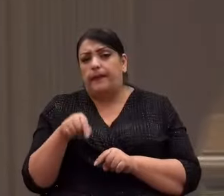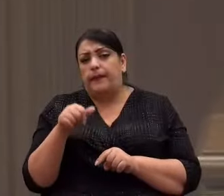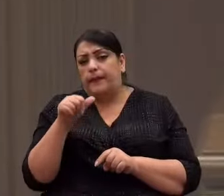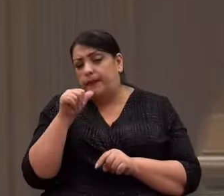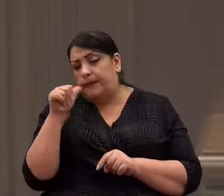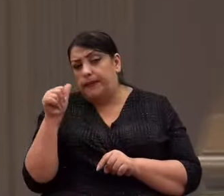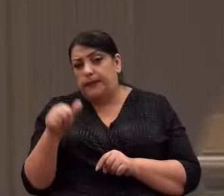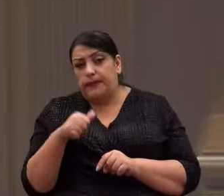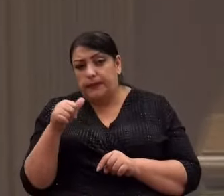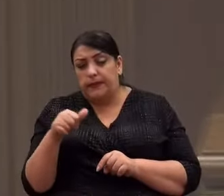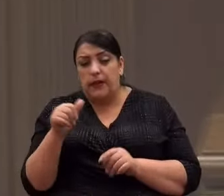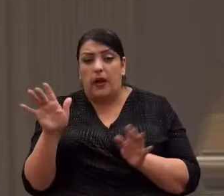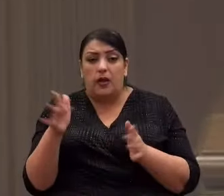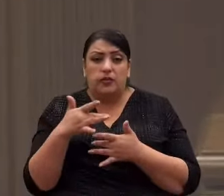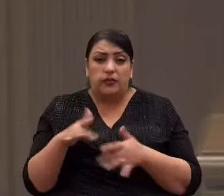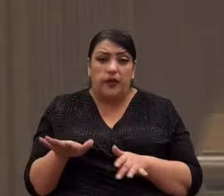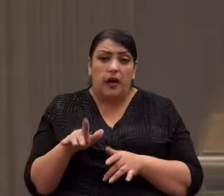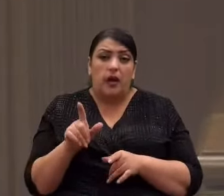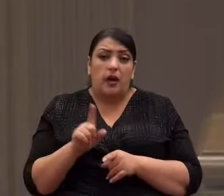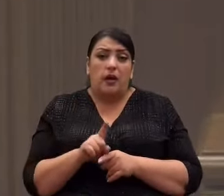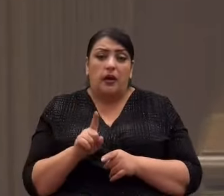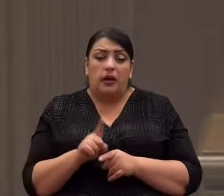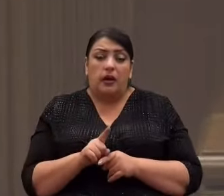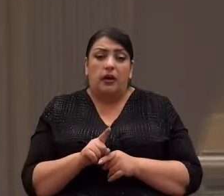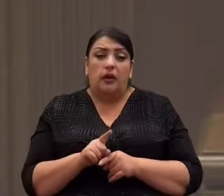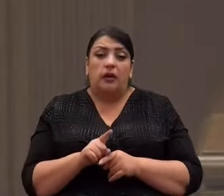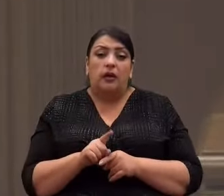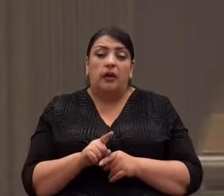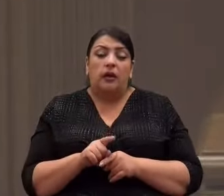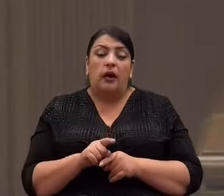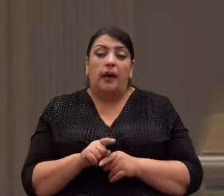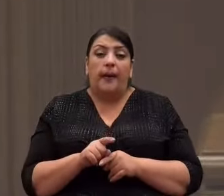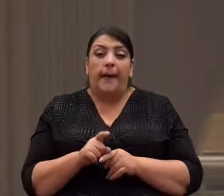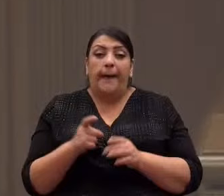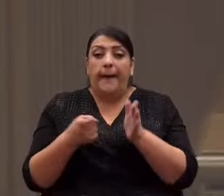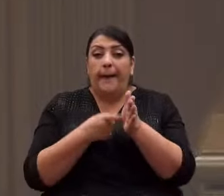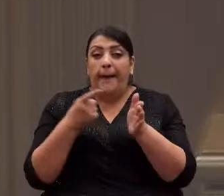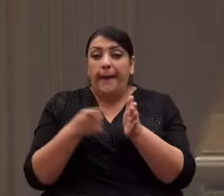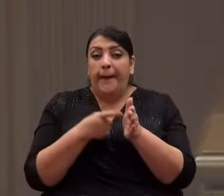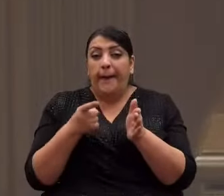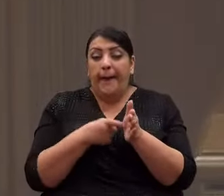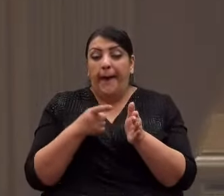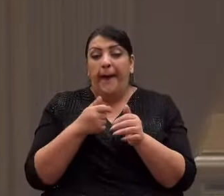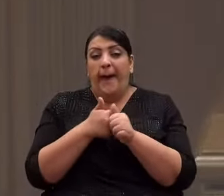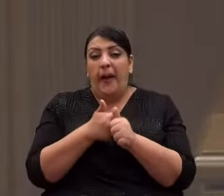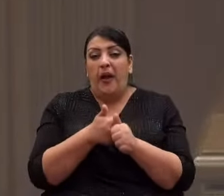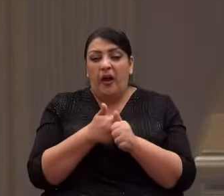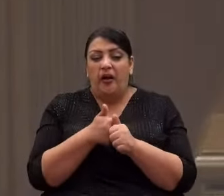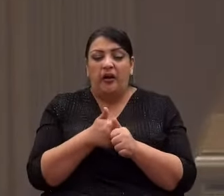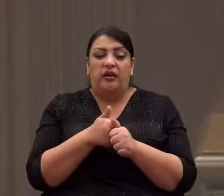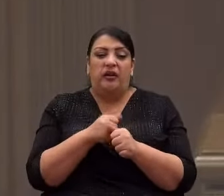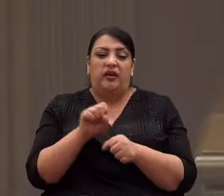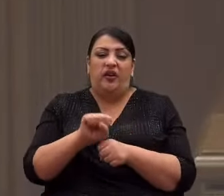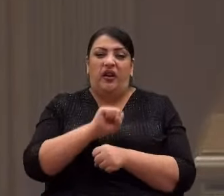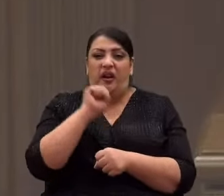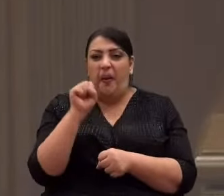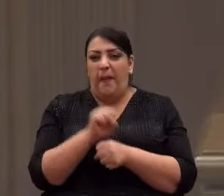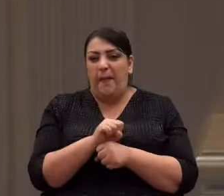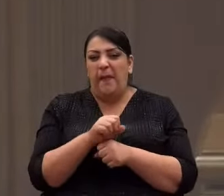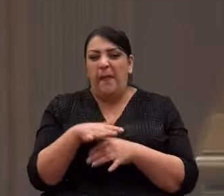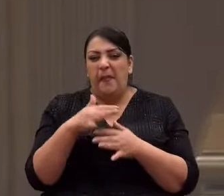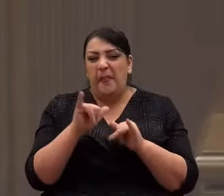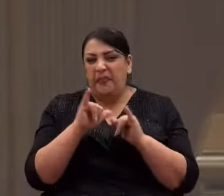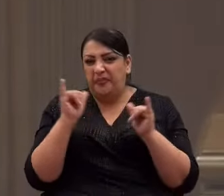հաշվետու ժամանակահատվածում ոչ ռեաբիլիտացիոն հիմքերով քրեական հետապնդումը դադարեցնելու դեպքերի մեծ աճով։